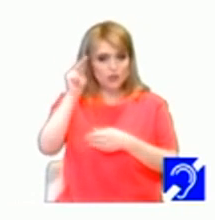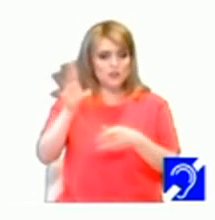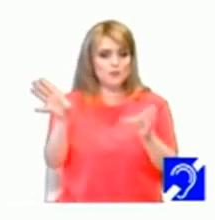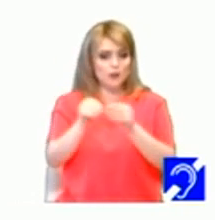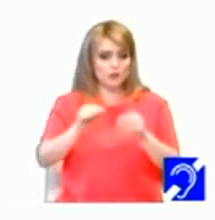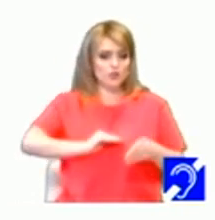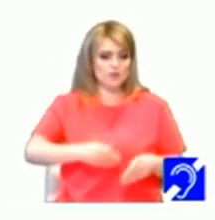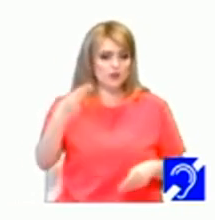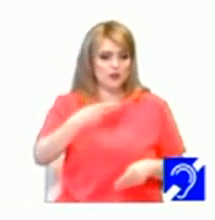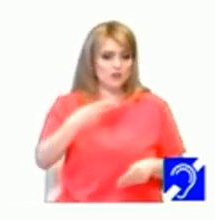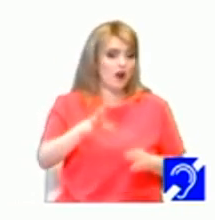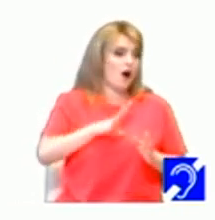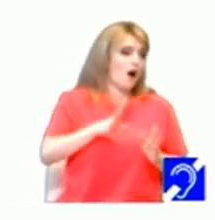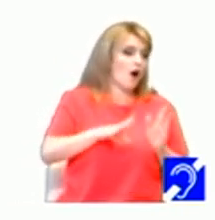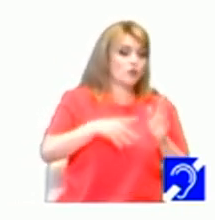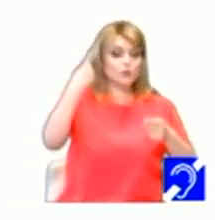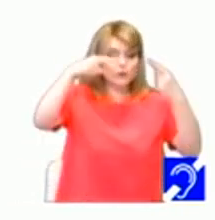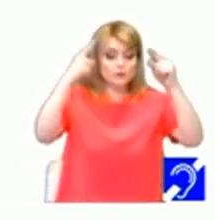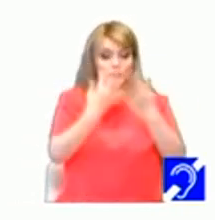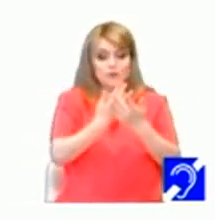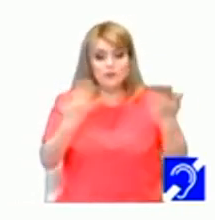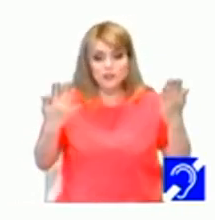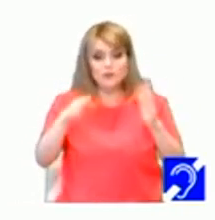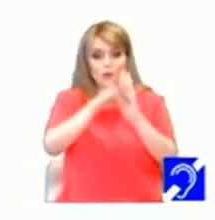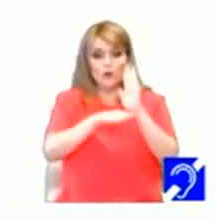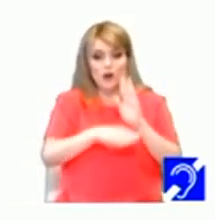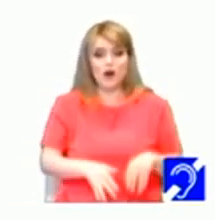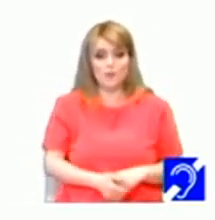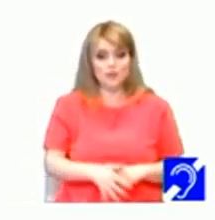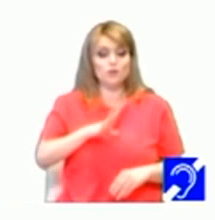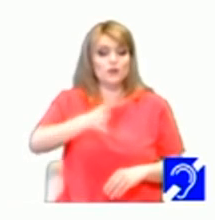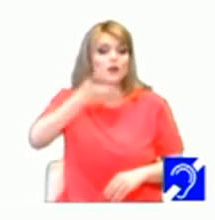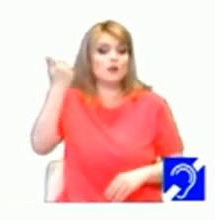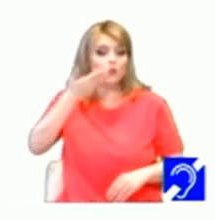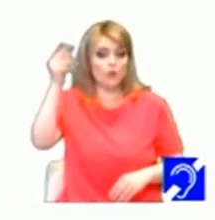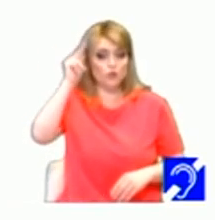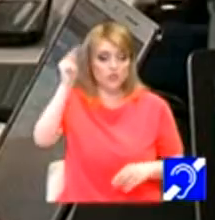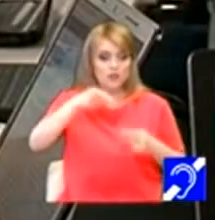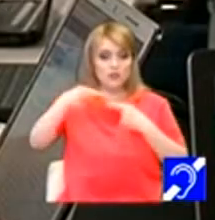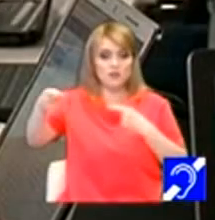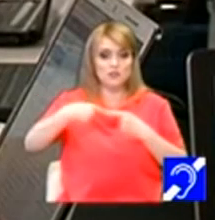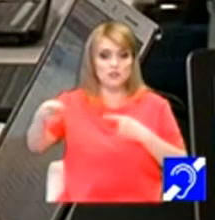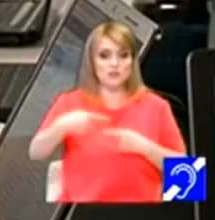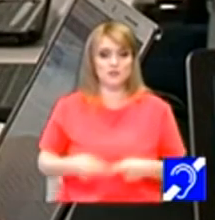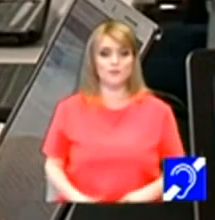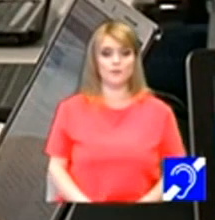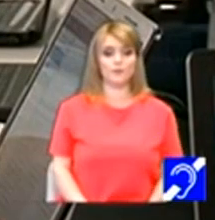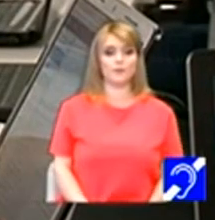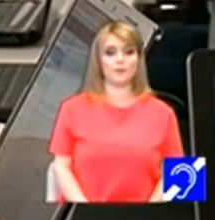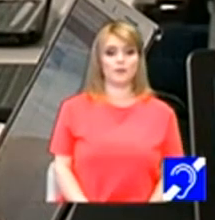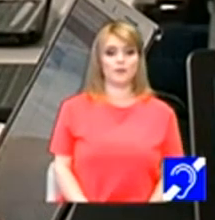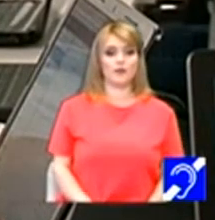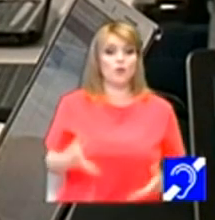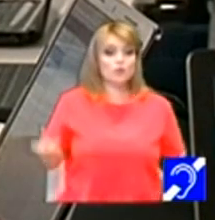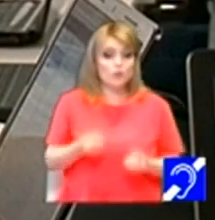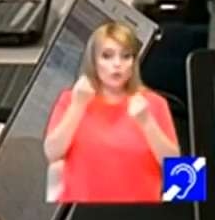Google, au facilitat accesul la suita de aplicații Google pentru educație pentru 600 de profesori din 150 de școli din Republica Moldova. Astfel,